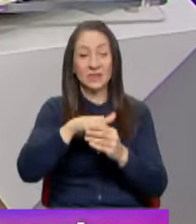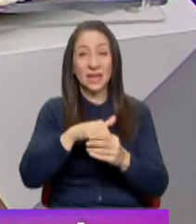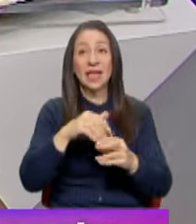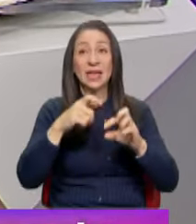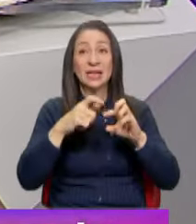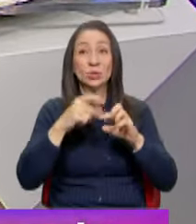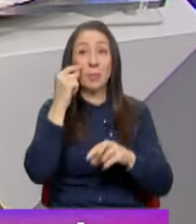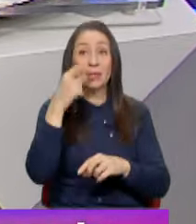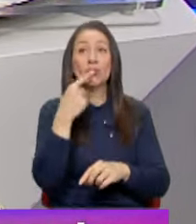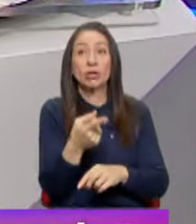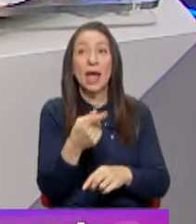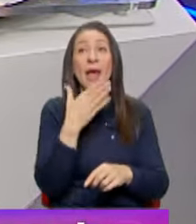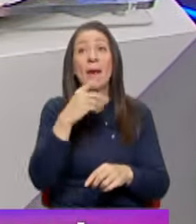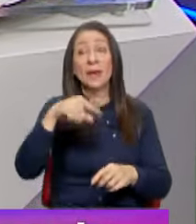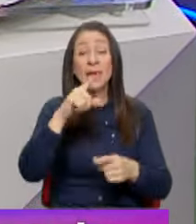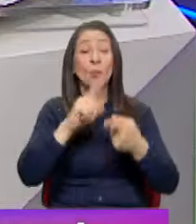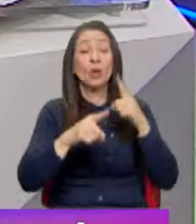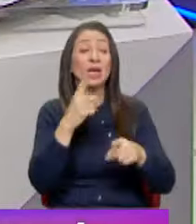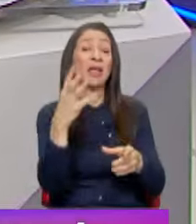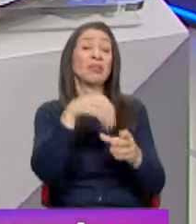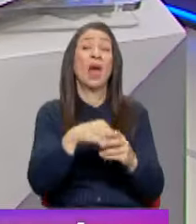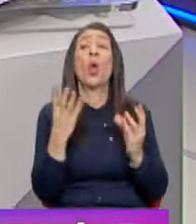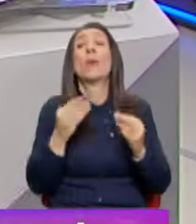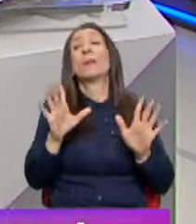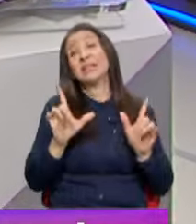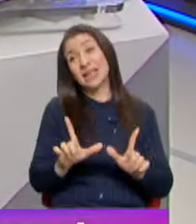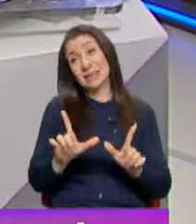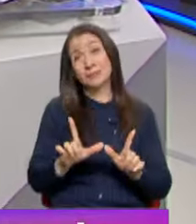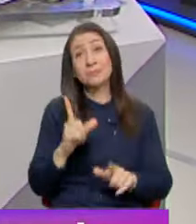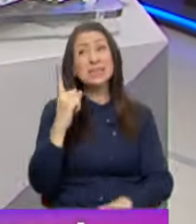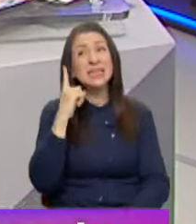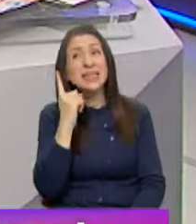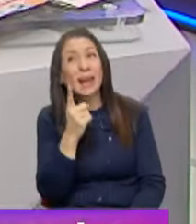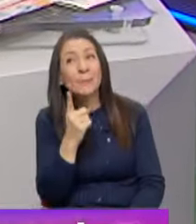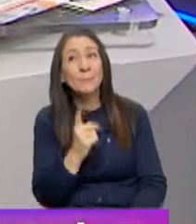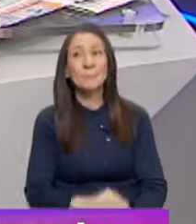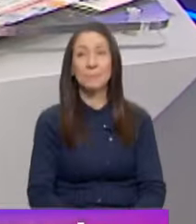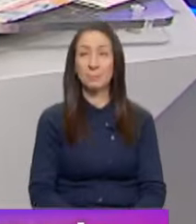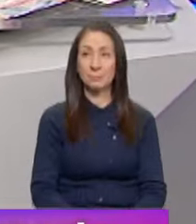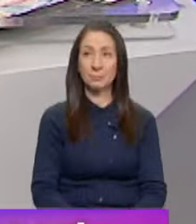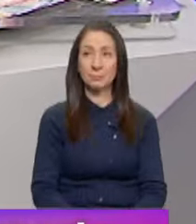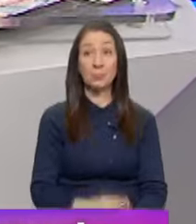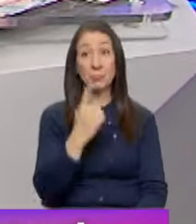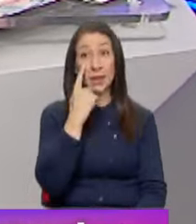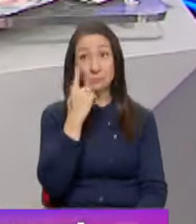Resul Kurt O da diyor ki emekliler siyasete malzeme olmamalı bir dinleyelim kendisini